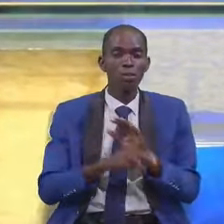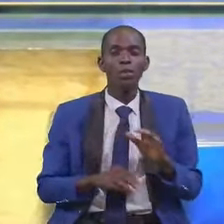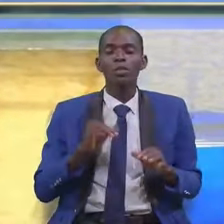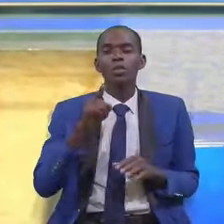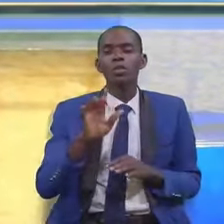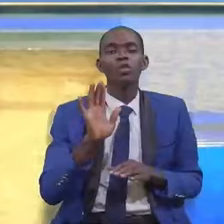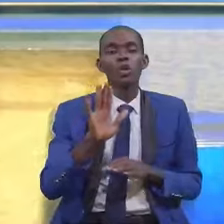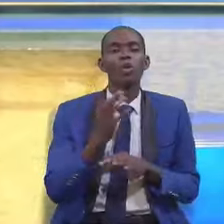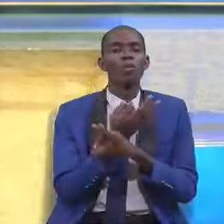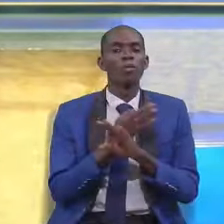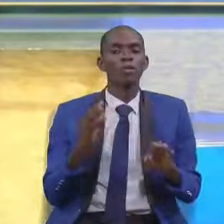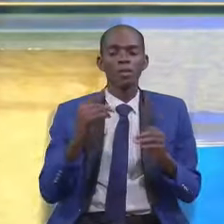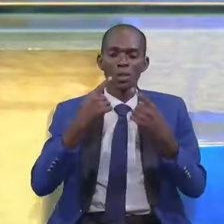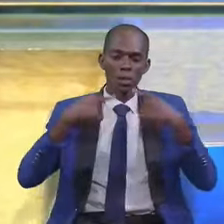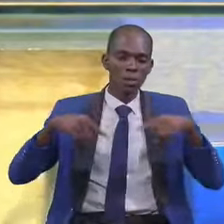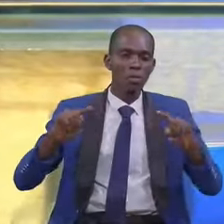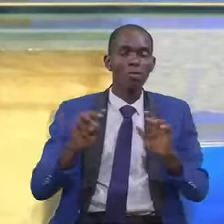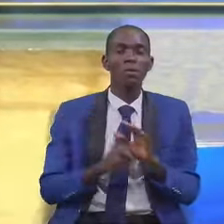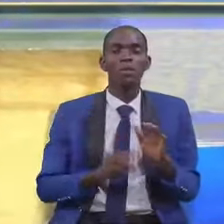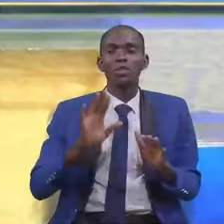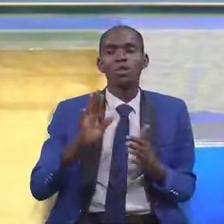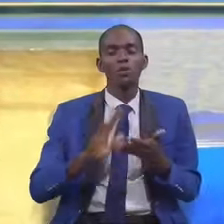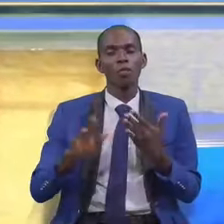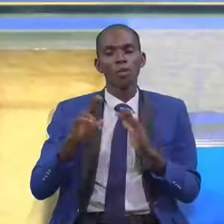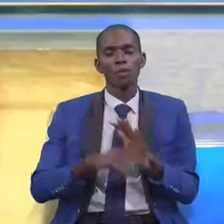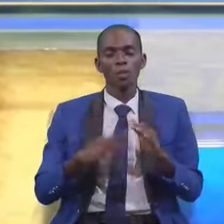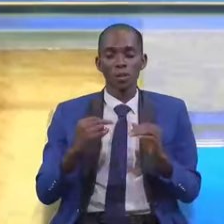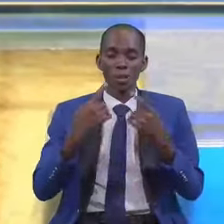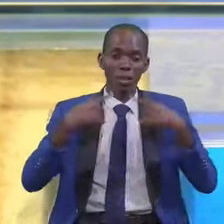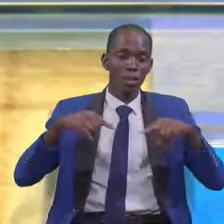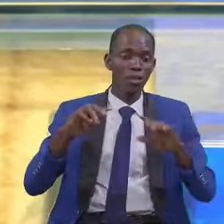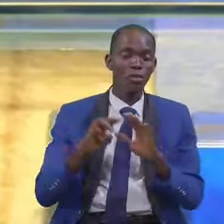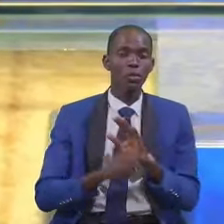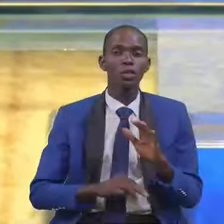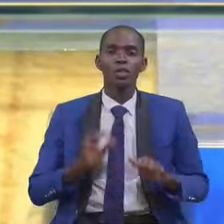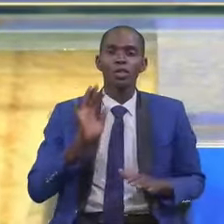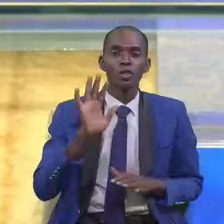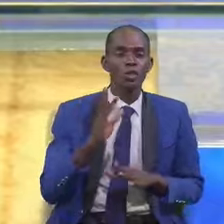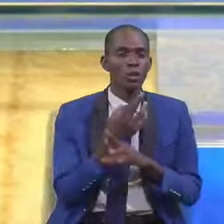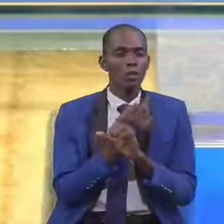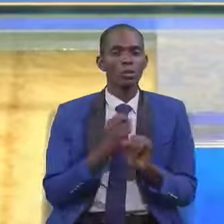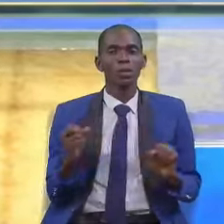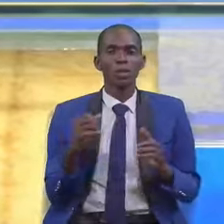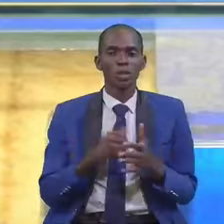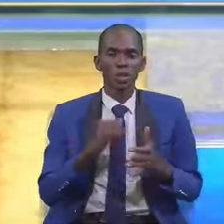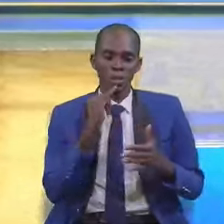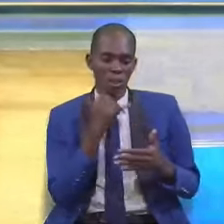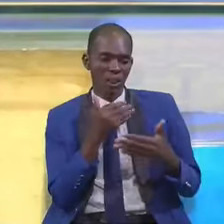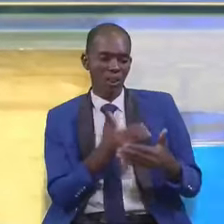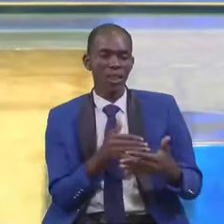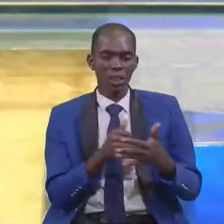votre libération, votre proclamation, votre pardon, votre proclamation, votre rédemption,